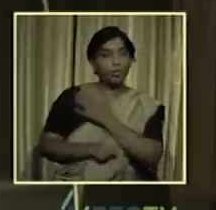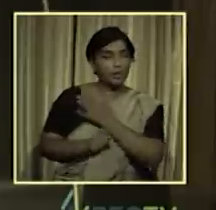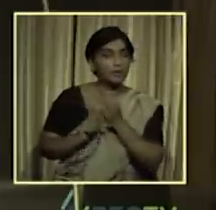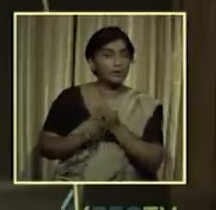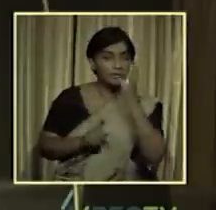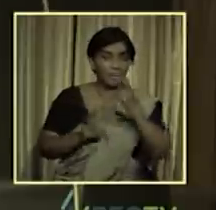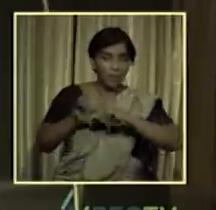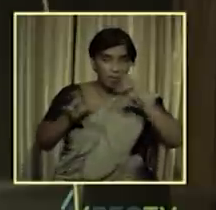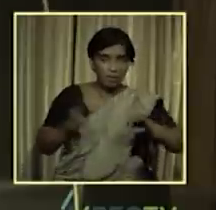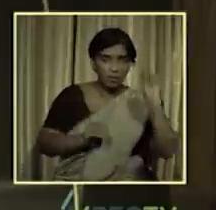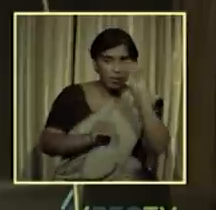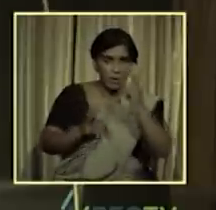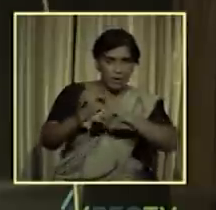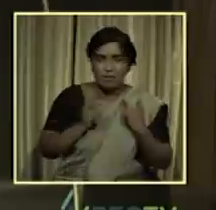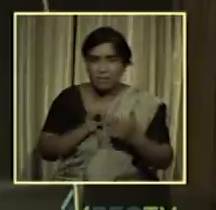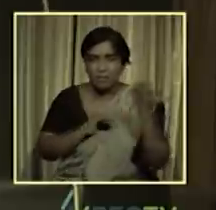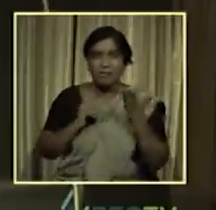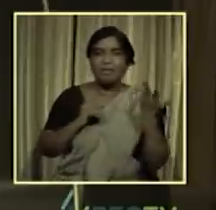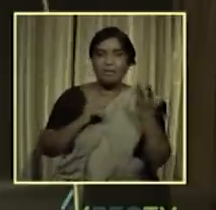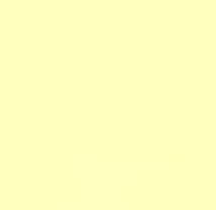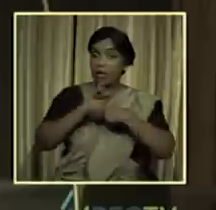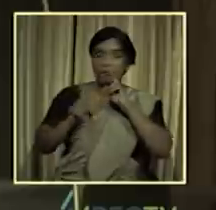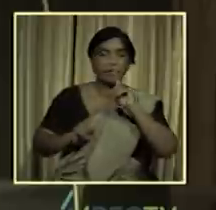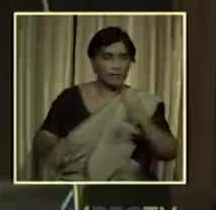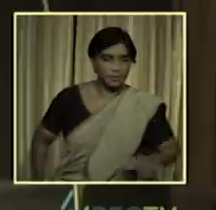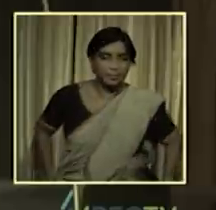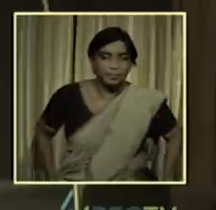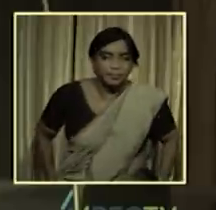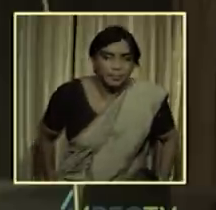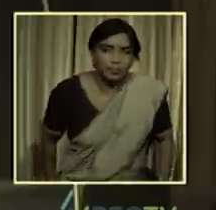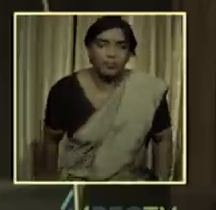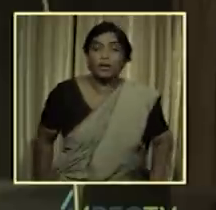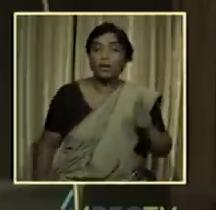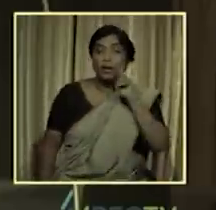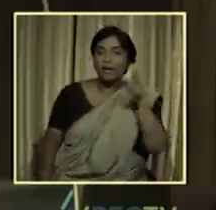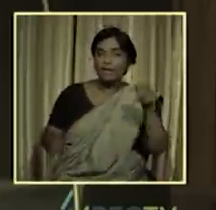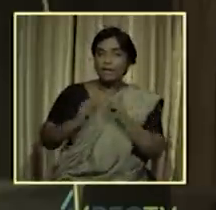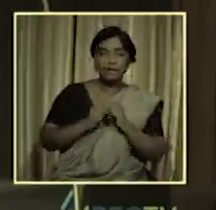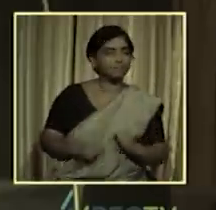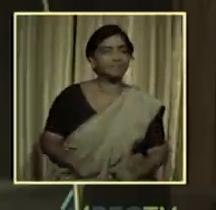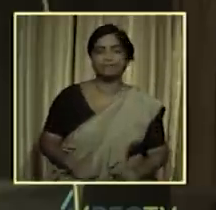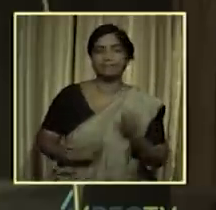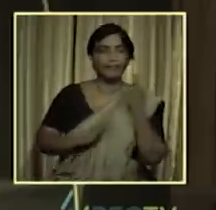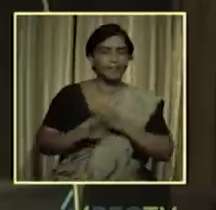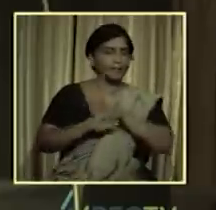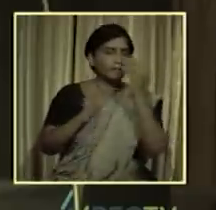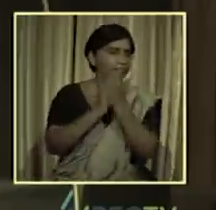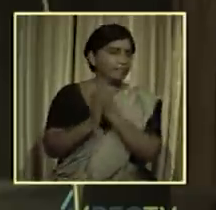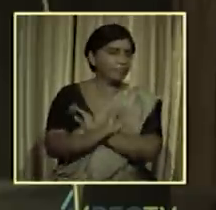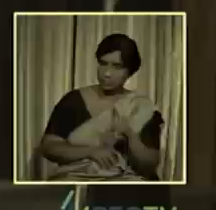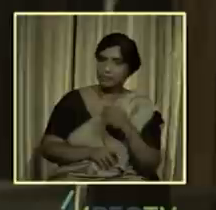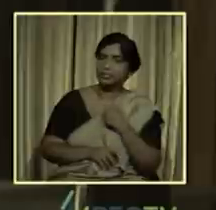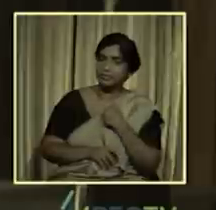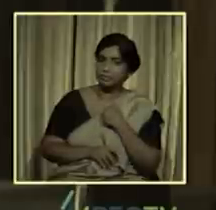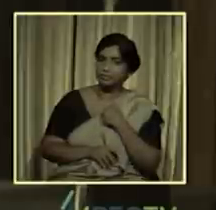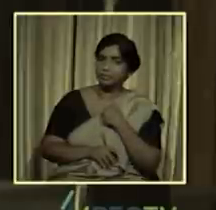මහත්තයා ඉල්ලා අස් වෙන්න ඕන මෙන්න හිටිය කියනක අපිට පැහැදිලි. හිර වෙලා හිටියේ. ඒ වුණාට රනිල් වික්‍රමසිංහ මොනවද කරේ? කිසිම කොන්දේසියක් නැහැ. ගියා අගමැතිකම